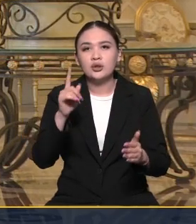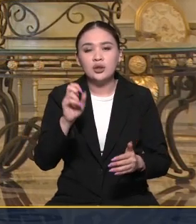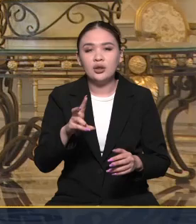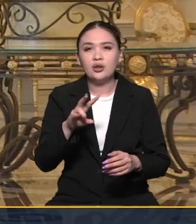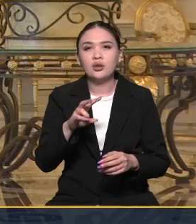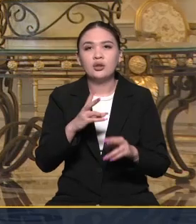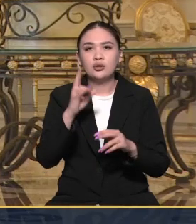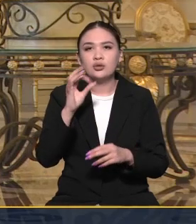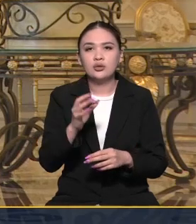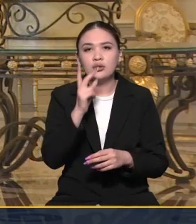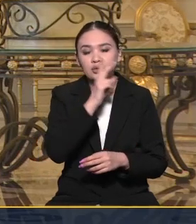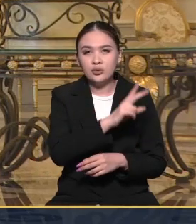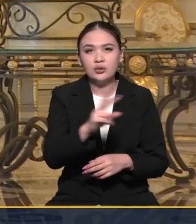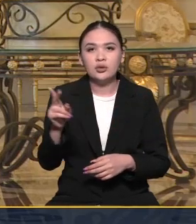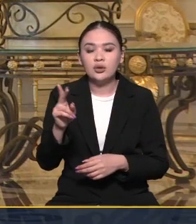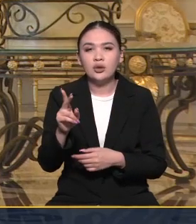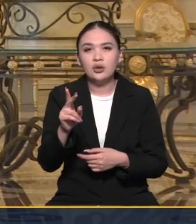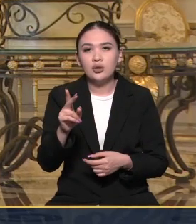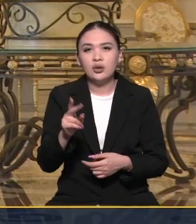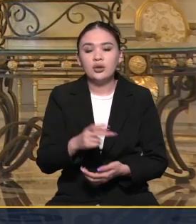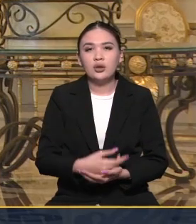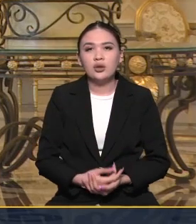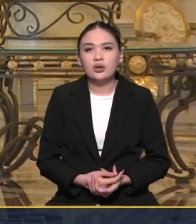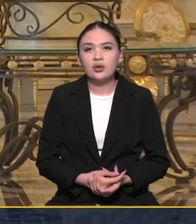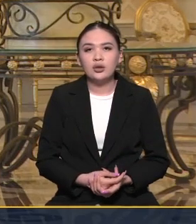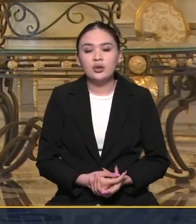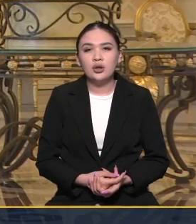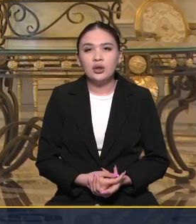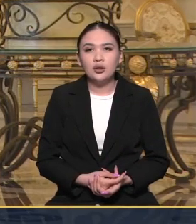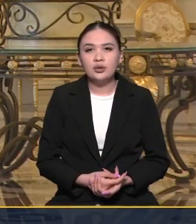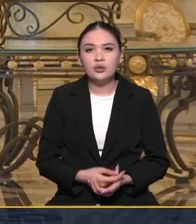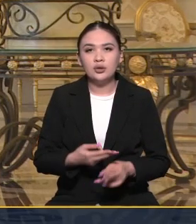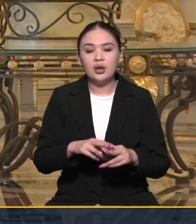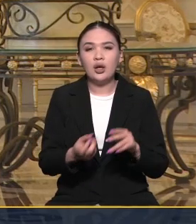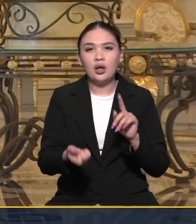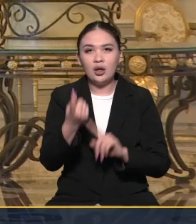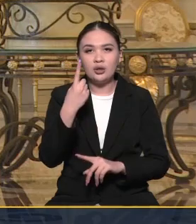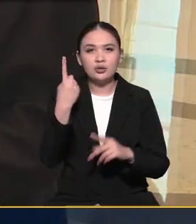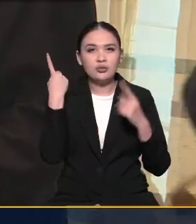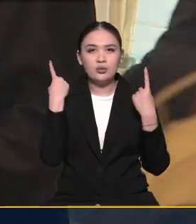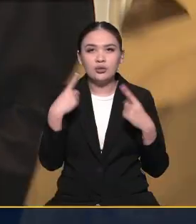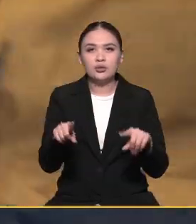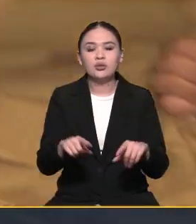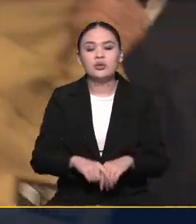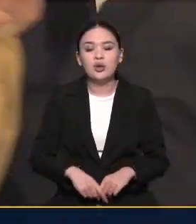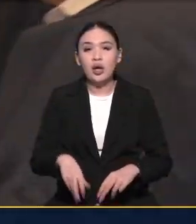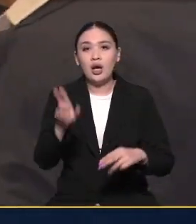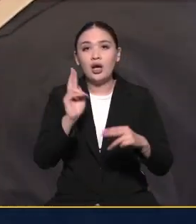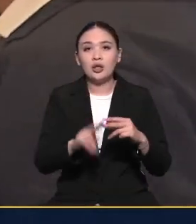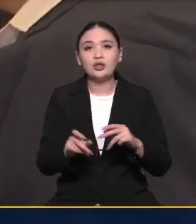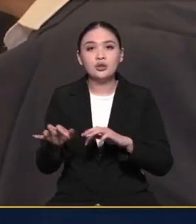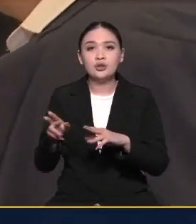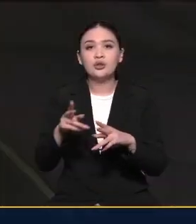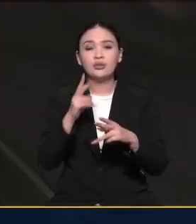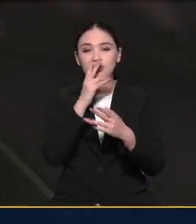в ожидании, в самом реальности оказалось все по-другому. По окончанию экскурсии